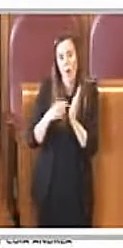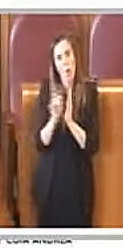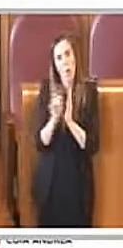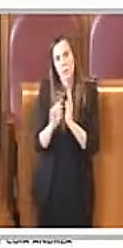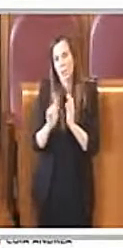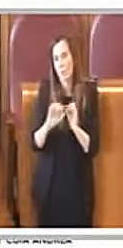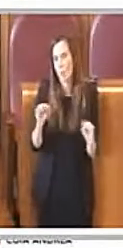Grazie.